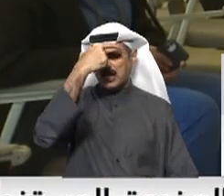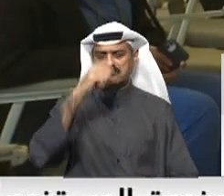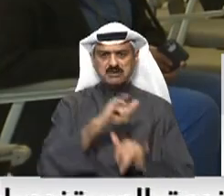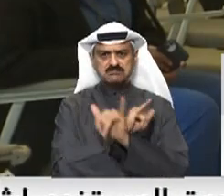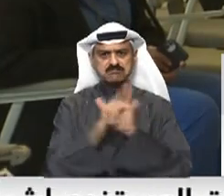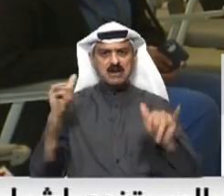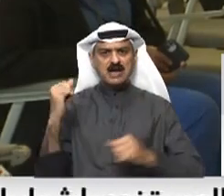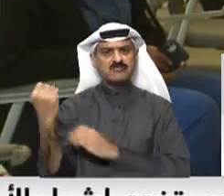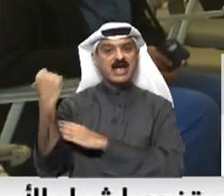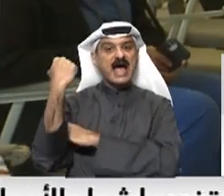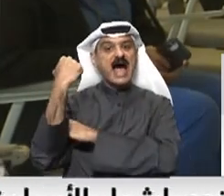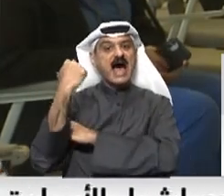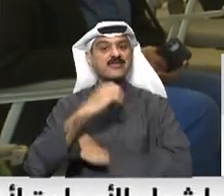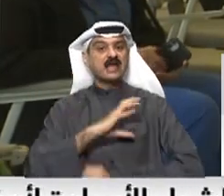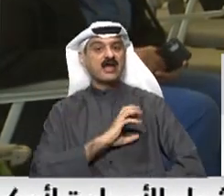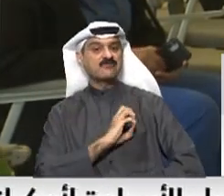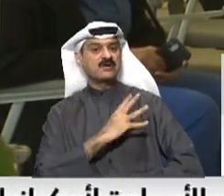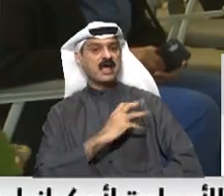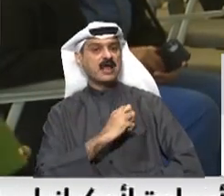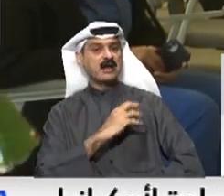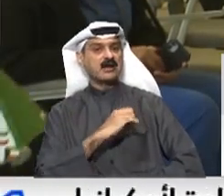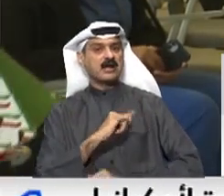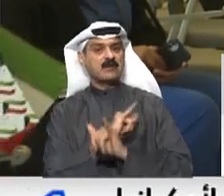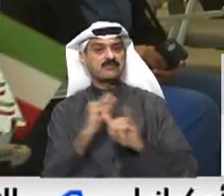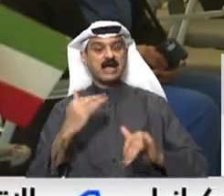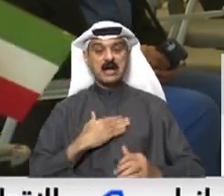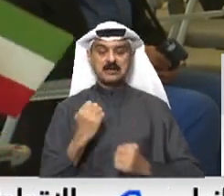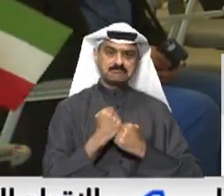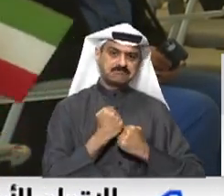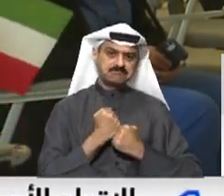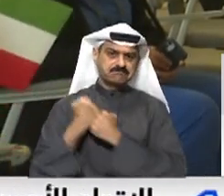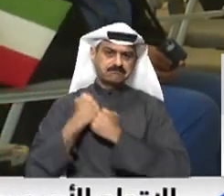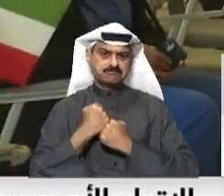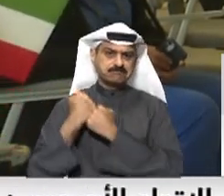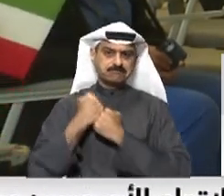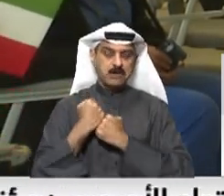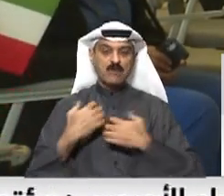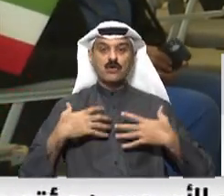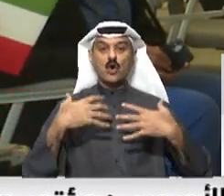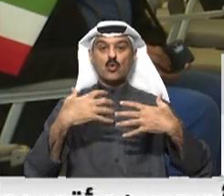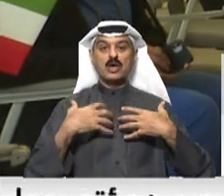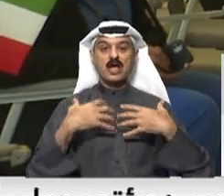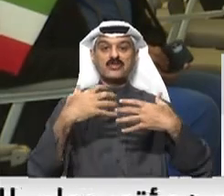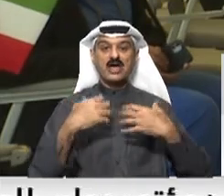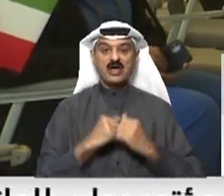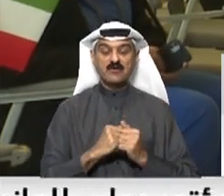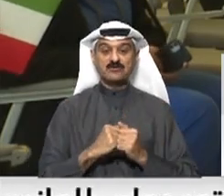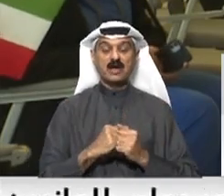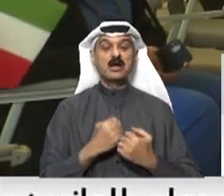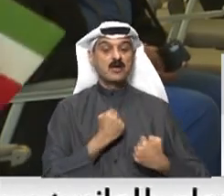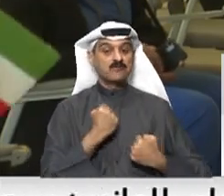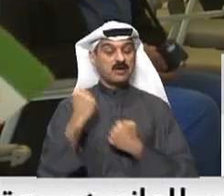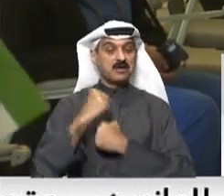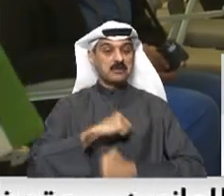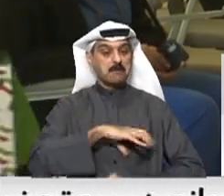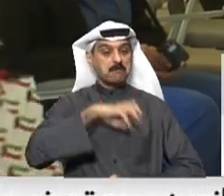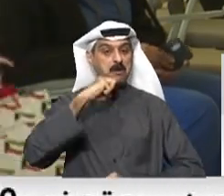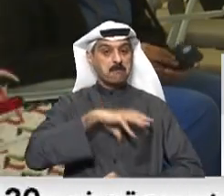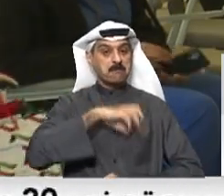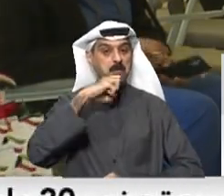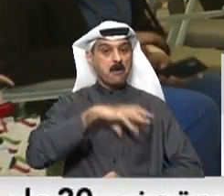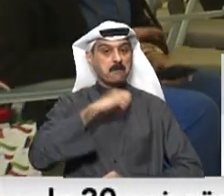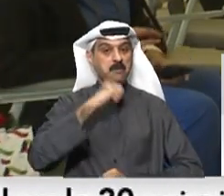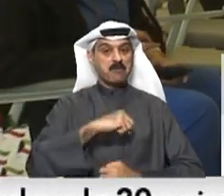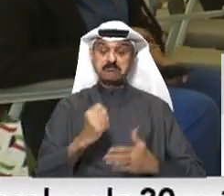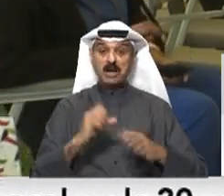عضلة القلب احنا نركب لهم أجهزة دعم القلب ودعم الرئة أو أجهزة مضخة القلب. فهذه أحد البرامج